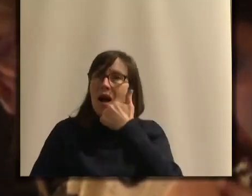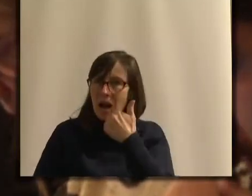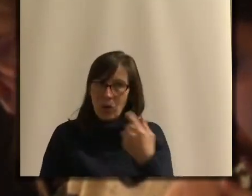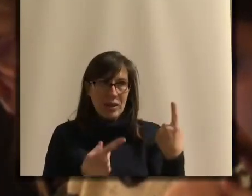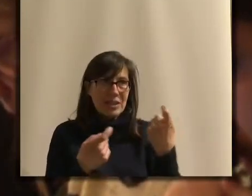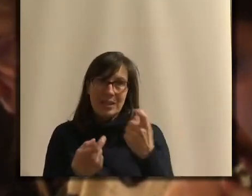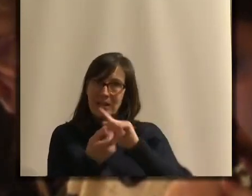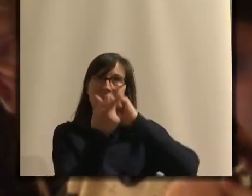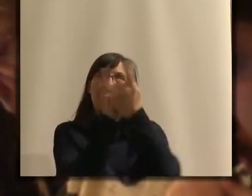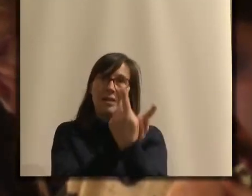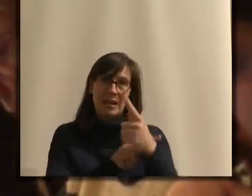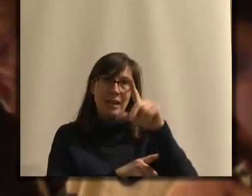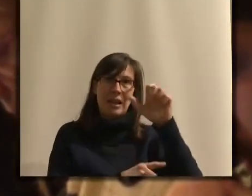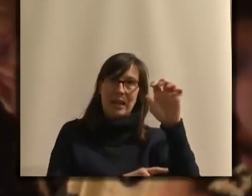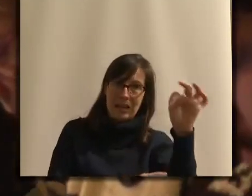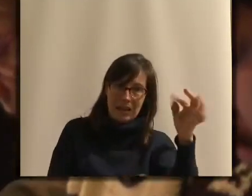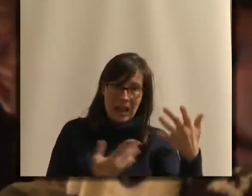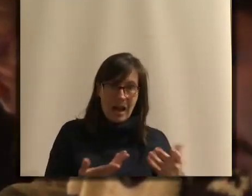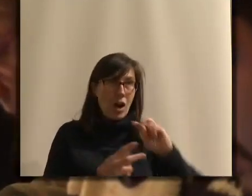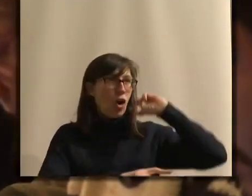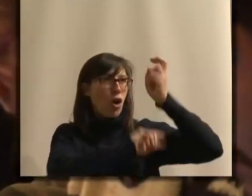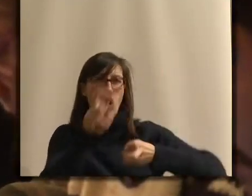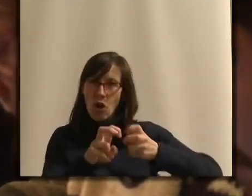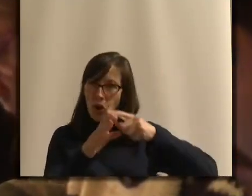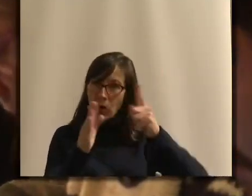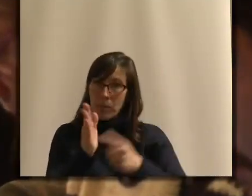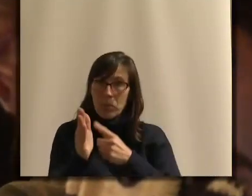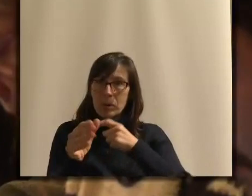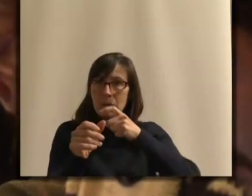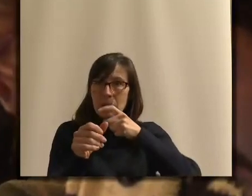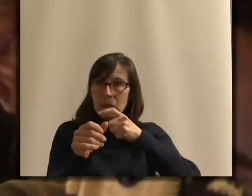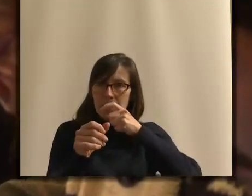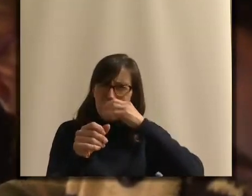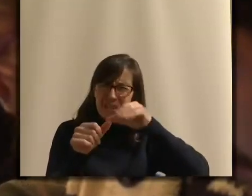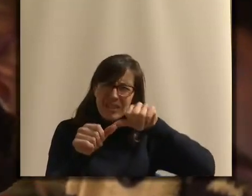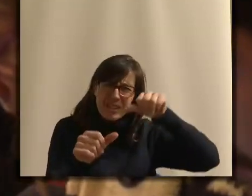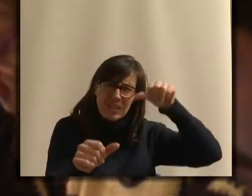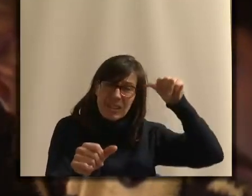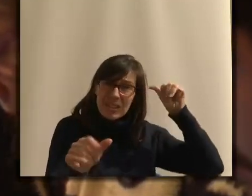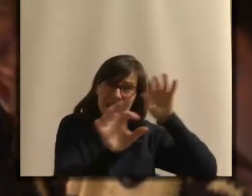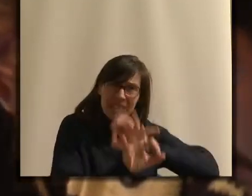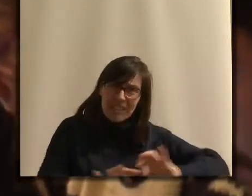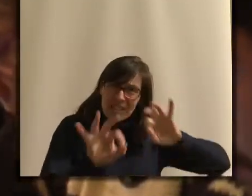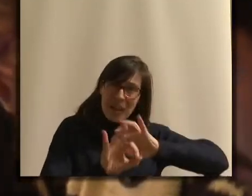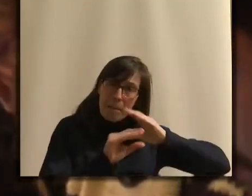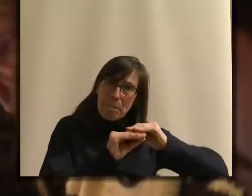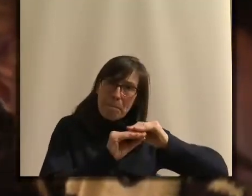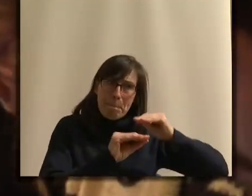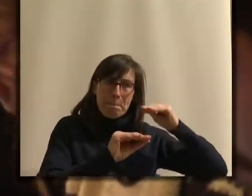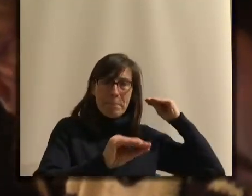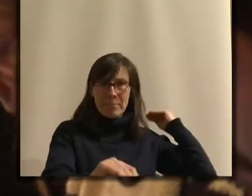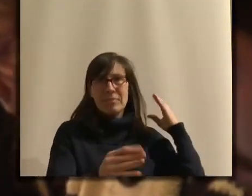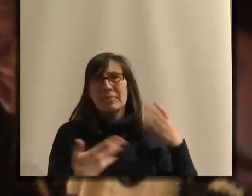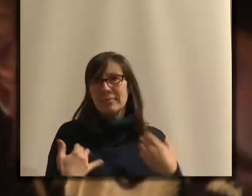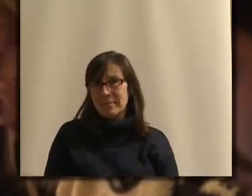de canviar-ho tot a LED, però que s'hagi de canviar tot de cop vol dir que durant moltíssims anys no s'ha fet res. Llavors, ens repetim, ja ho hem dit